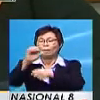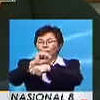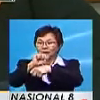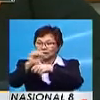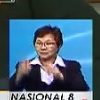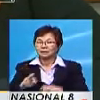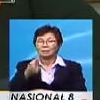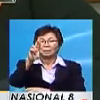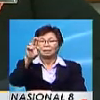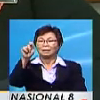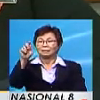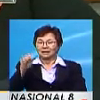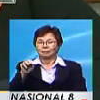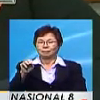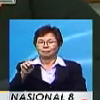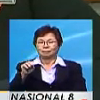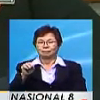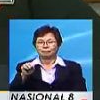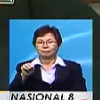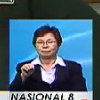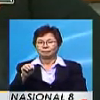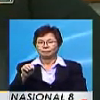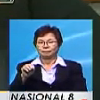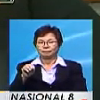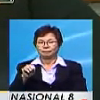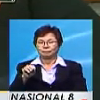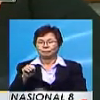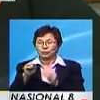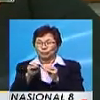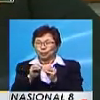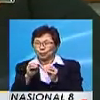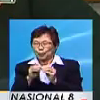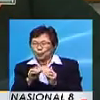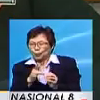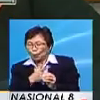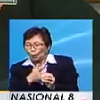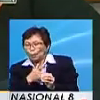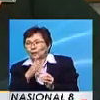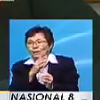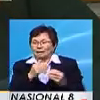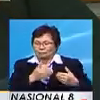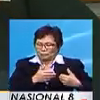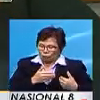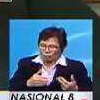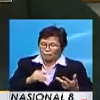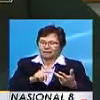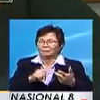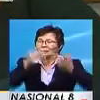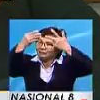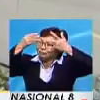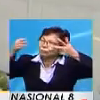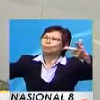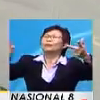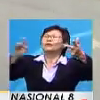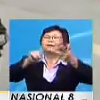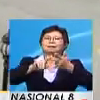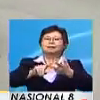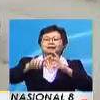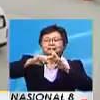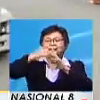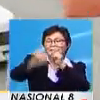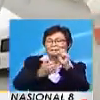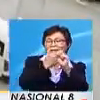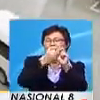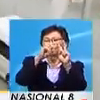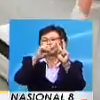RTM lebih lebih per lebih komited lebih terbuka bermula